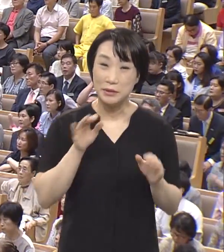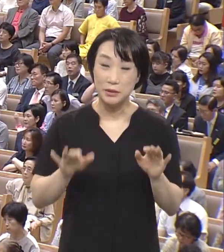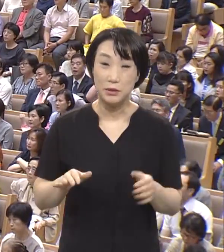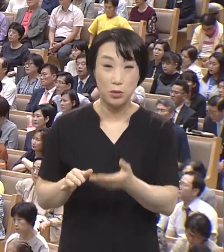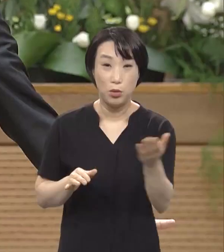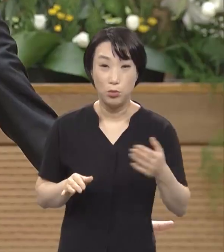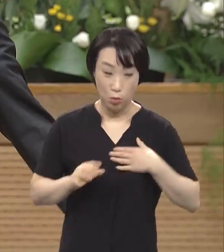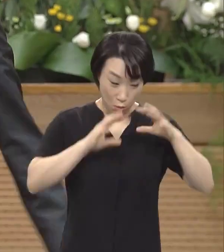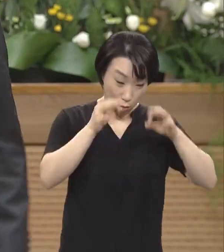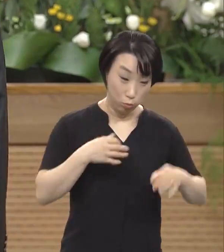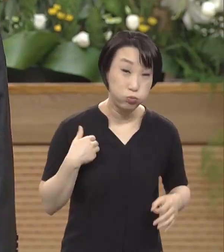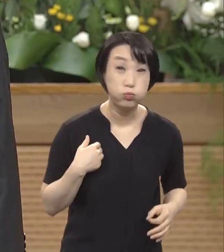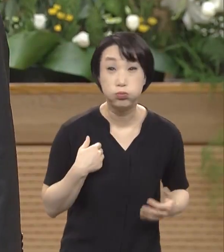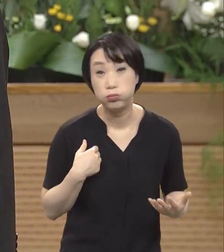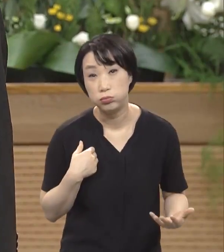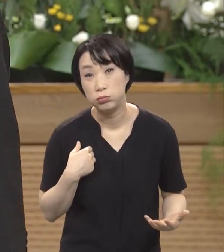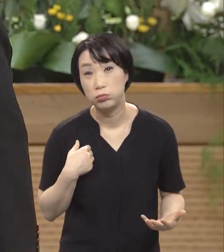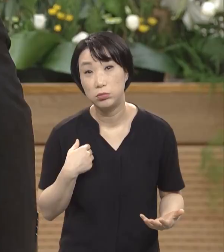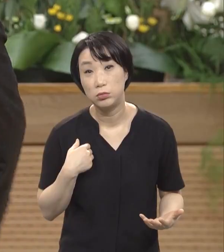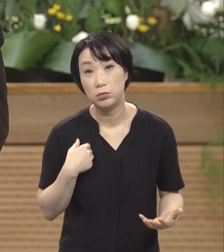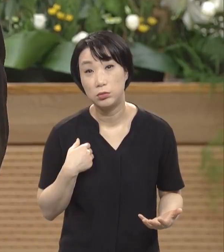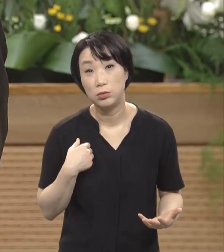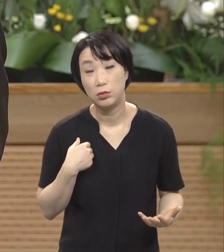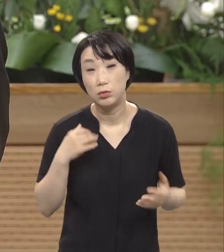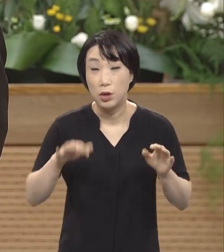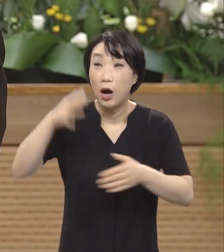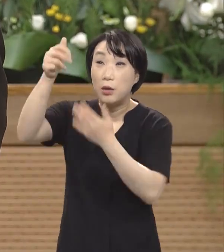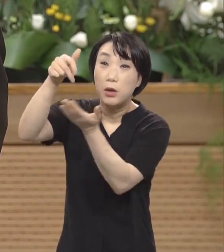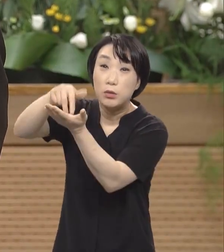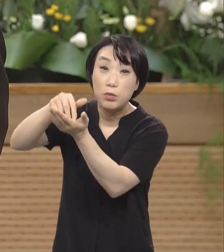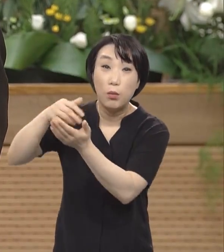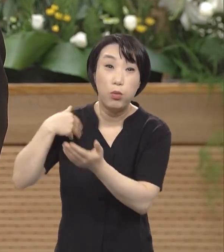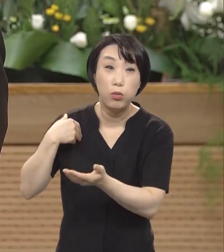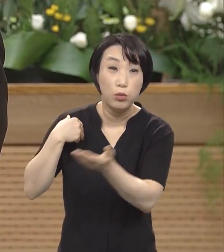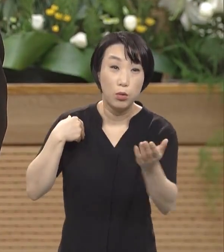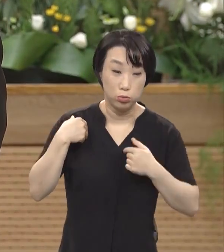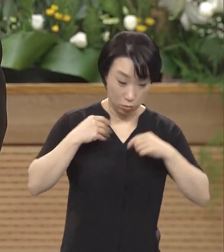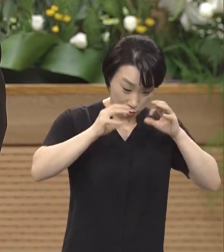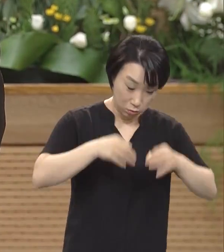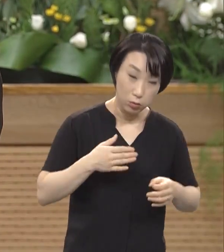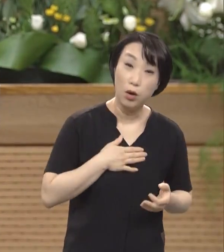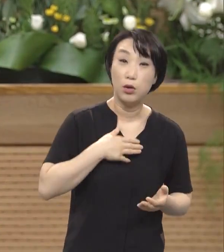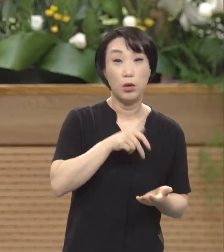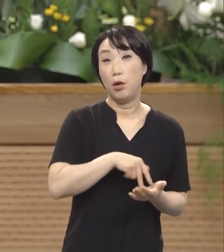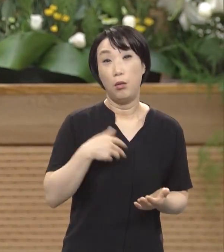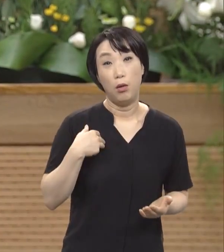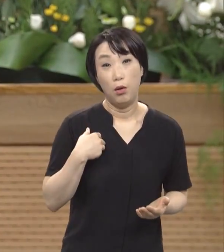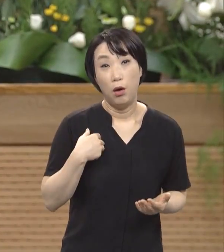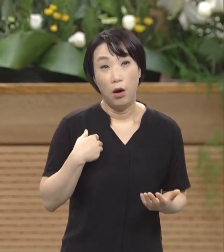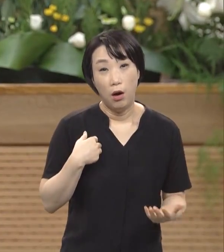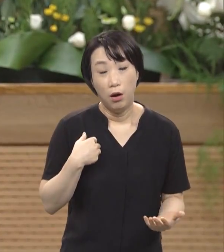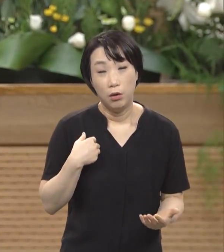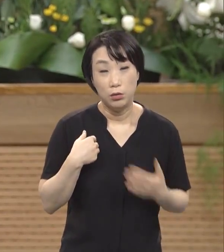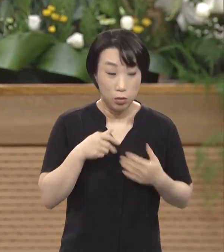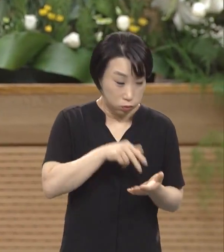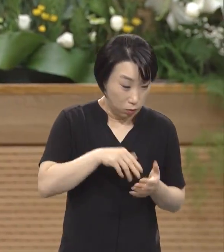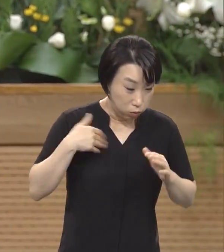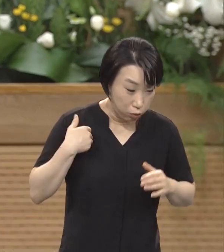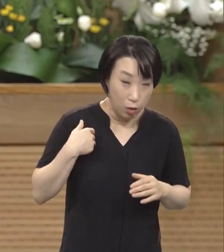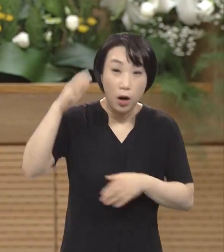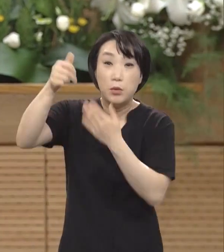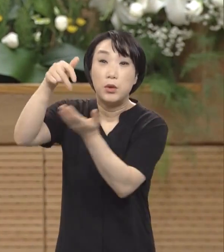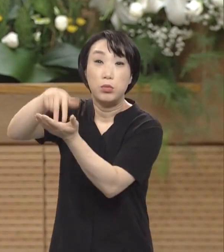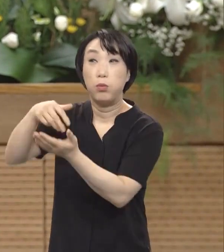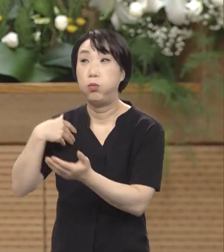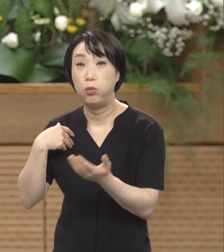근데 사정을 모르면 하나님 사정 모르면 내 사정도 모르고 내 사정 모르면 하나님